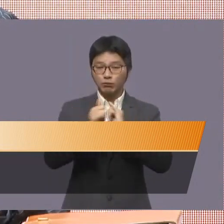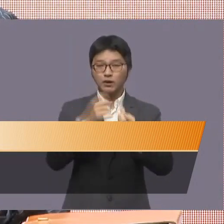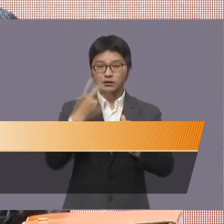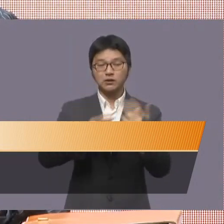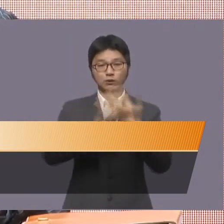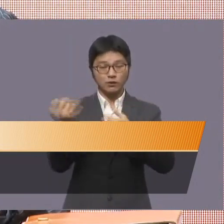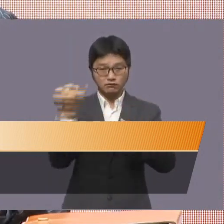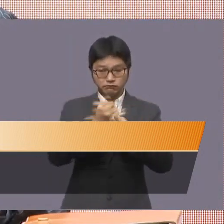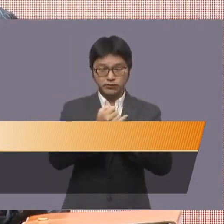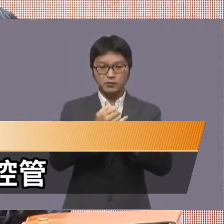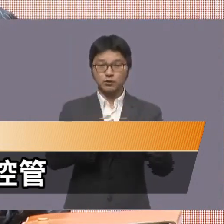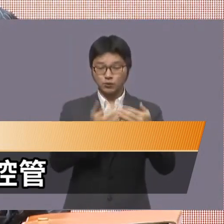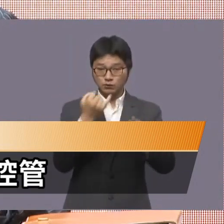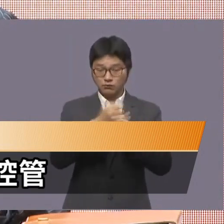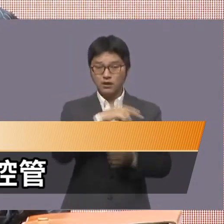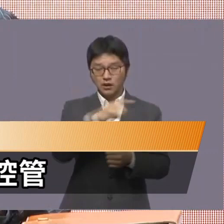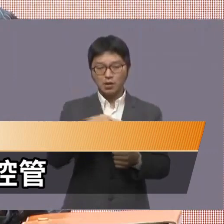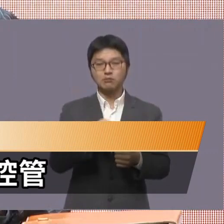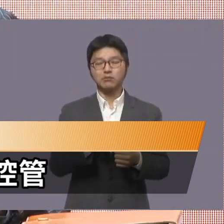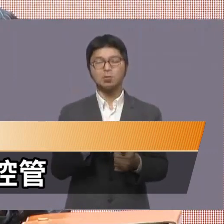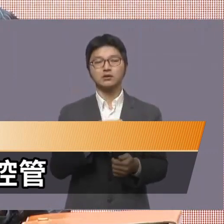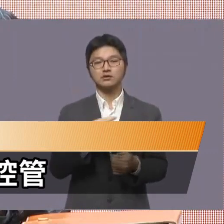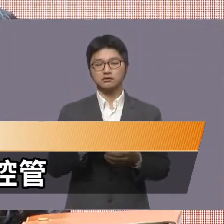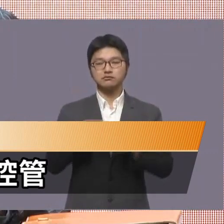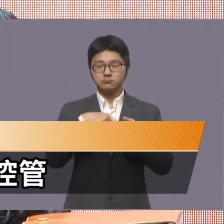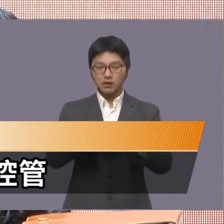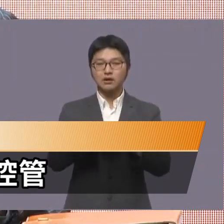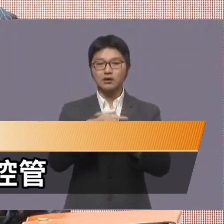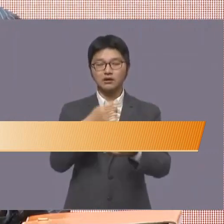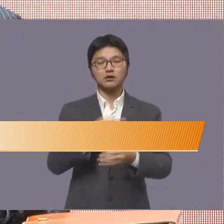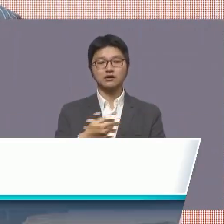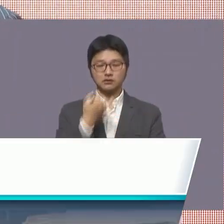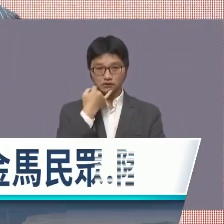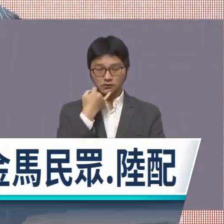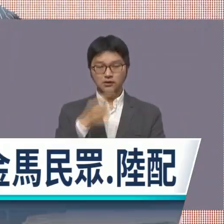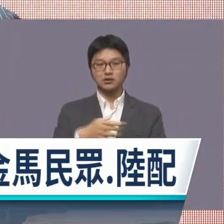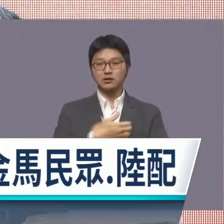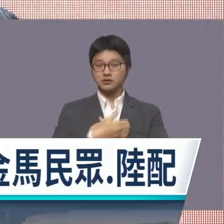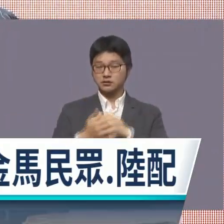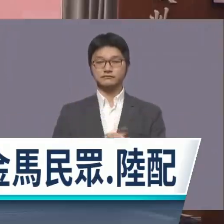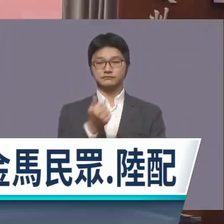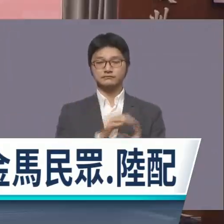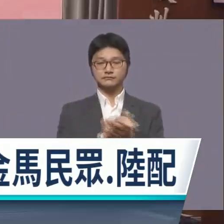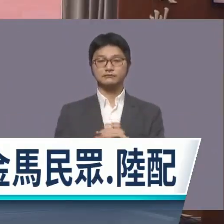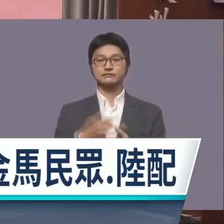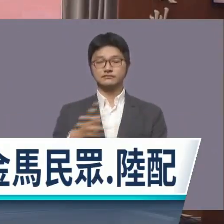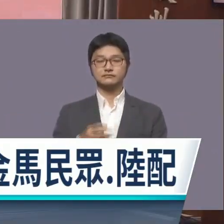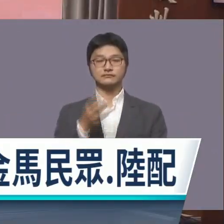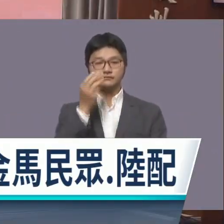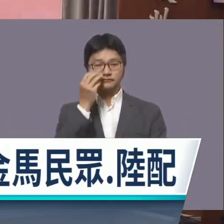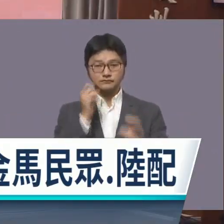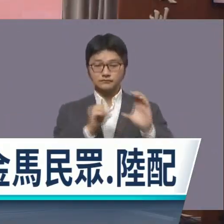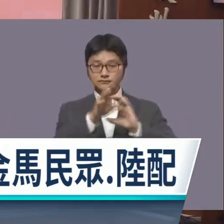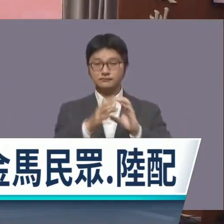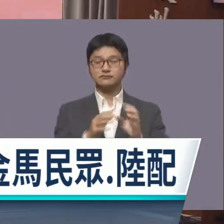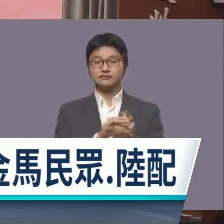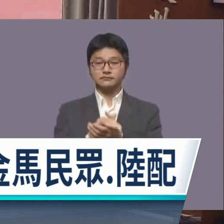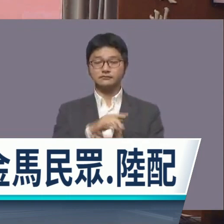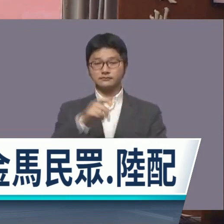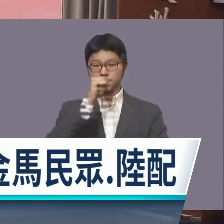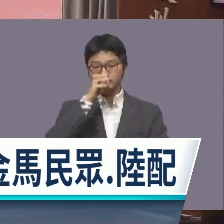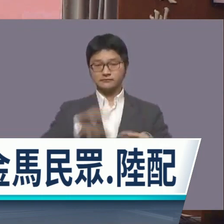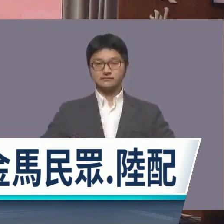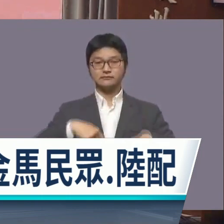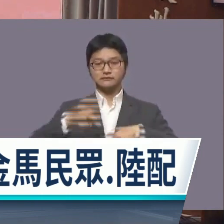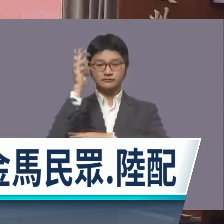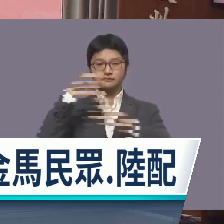专案申请方式，由地方政府负责造册控管。 农历新年脚步逼近，政院拍板小三通金马春节专